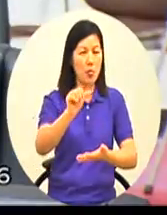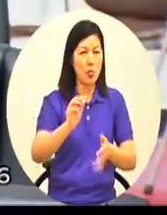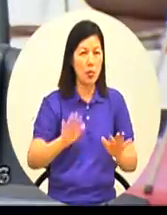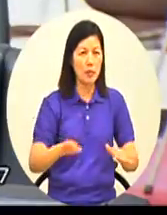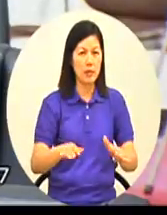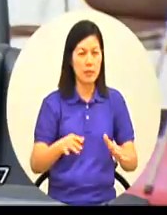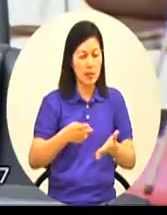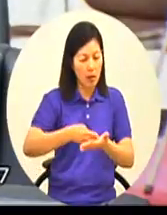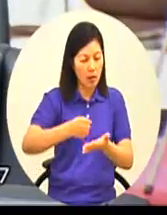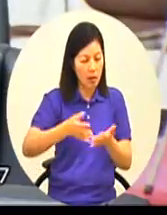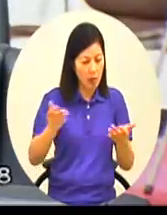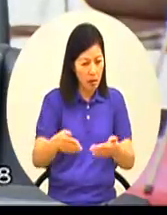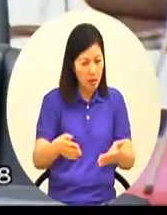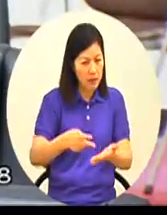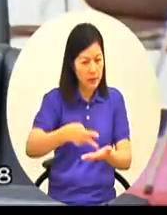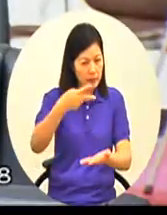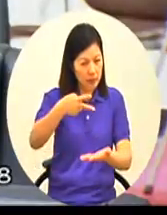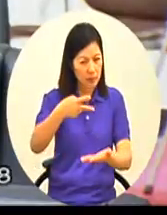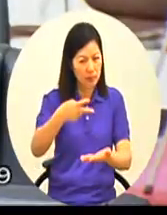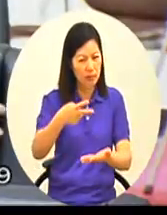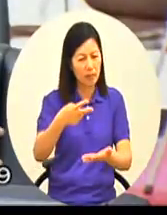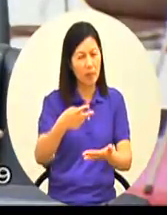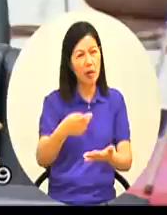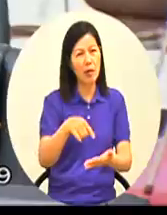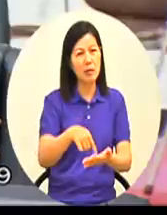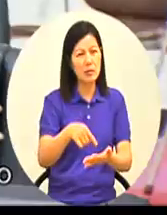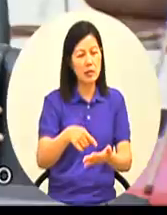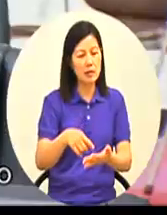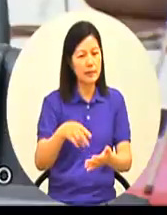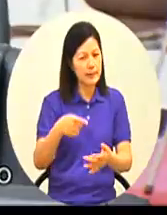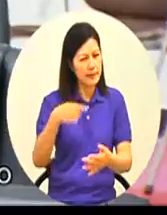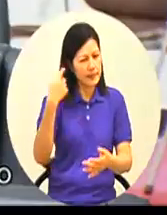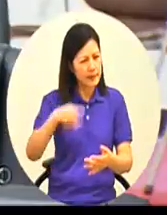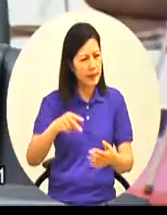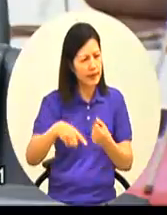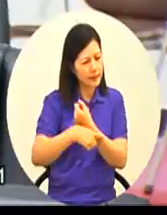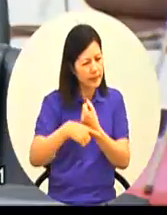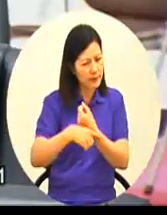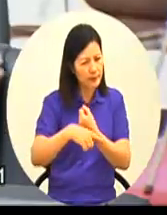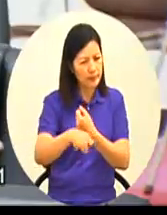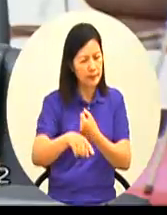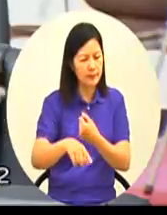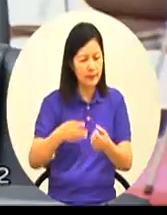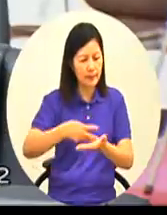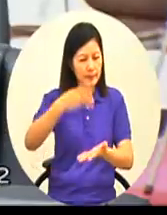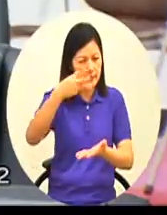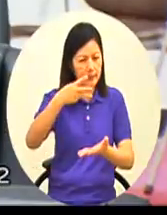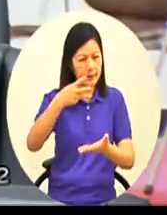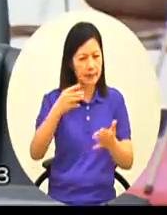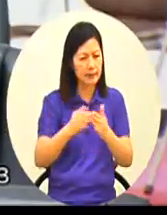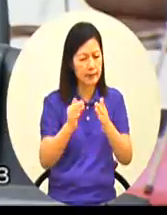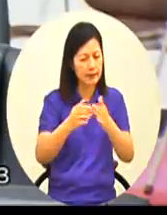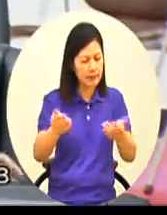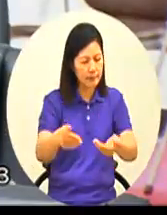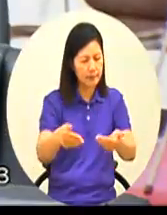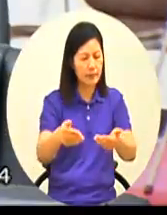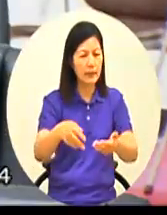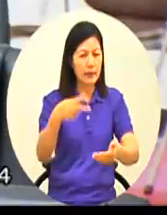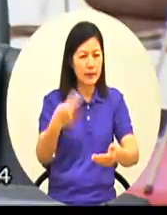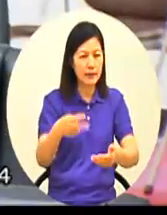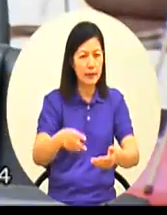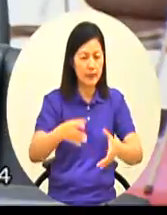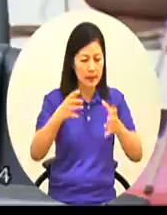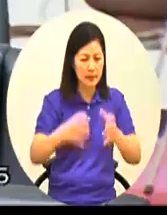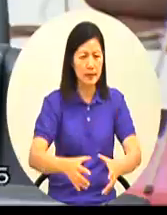盖到2楼，好，我希望是不是能够再去延役，把上面的3楼再把它盖起来，然后要有设